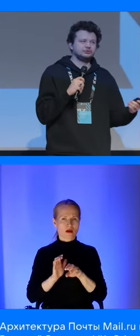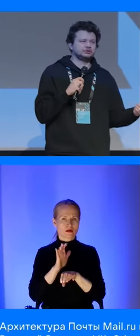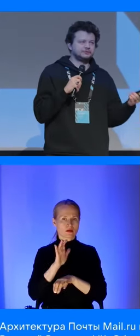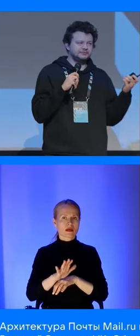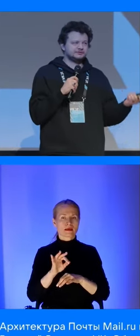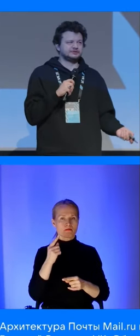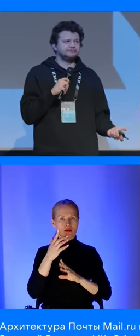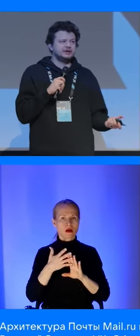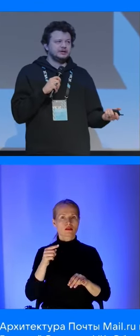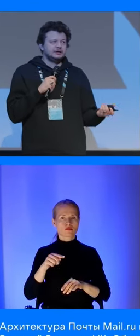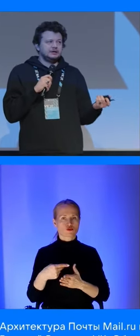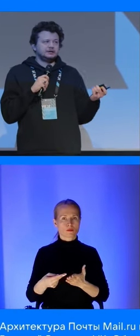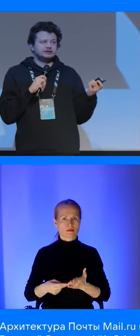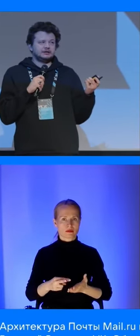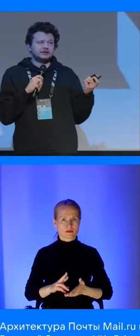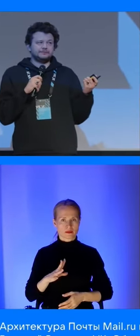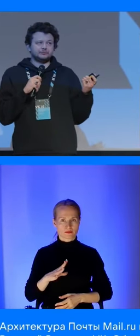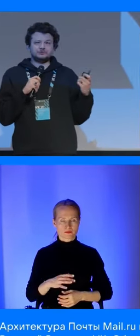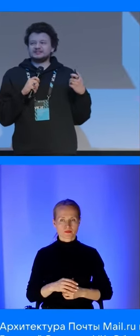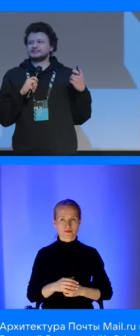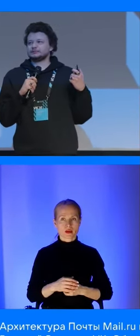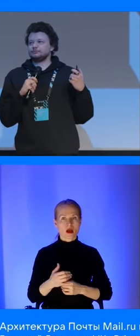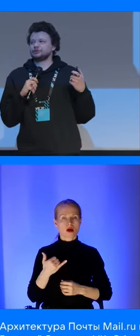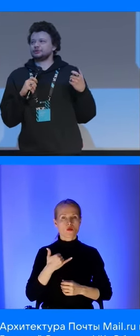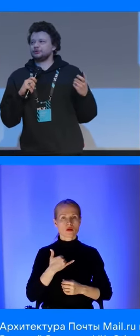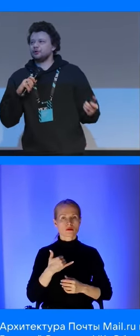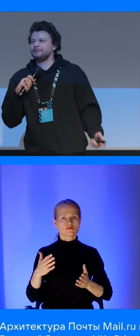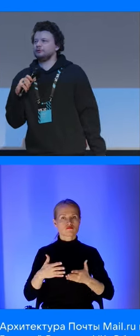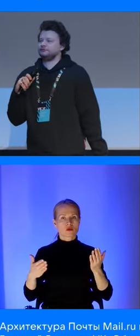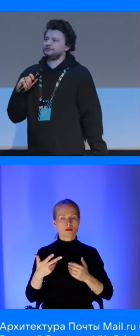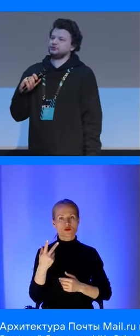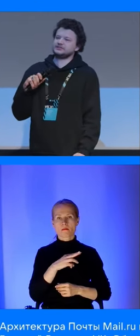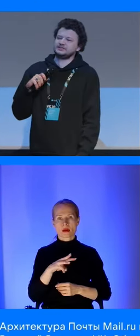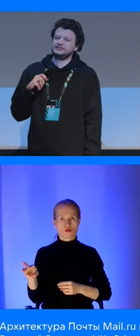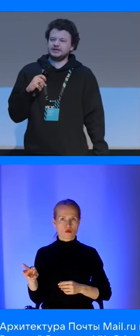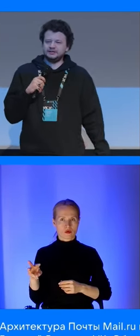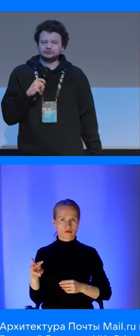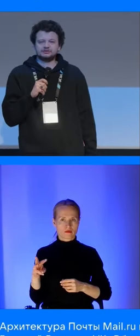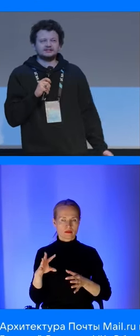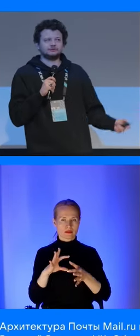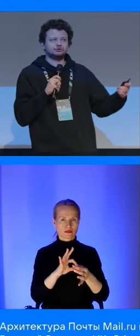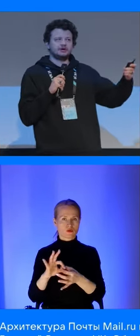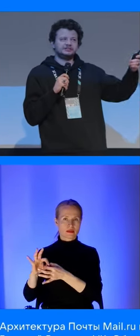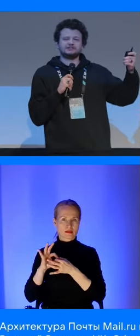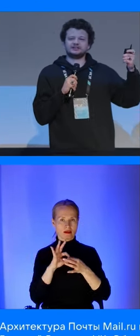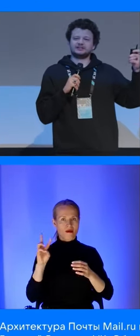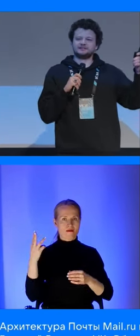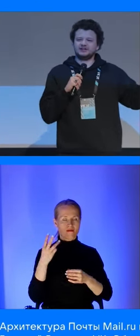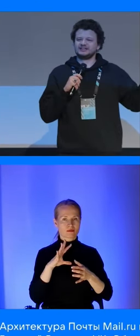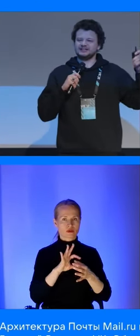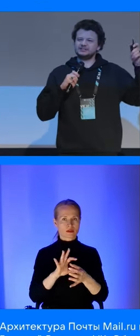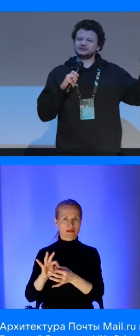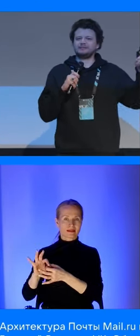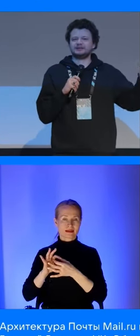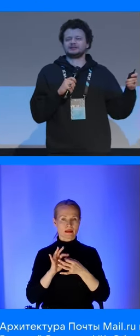пониманий, кто на что подписывался. У нас больше 3 миллионов WebSocket соединений, то есть это вот то количество открытых